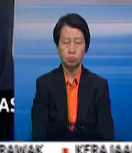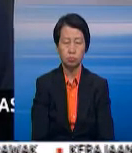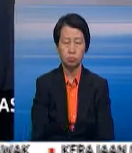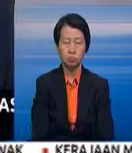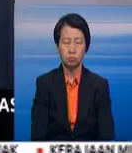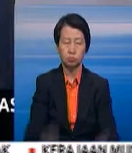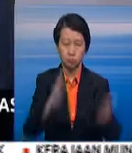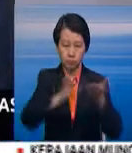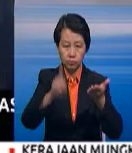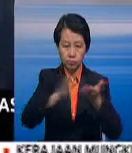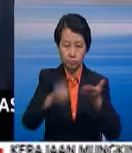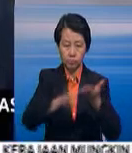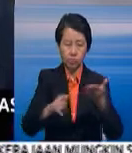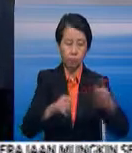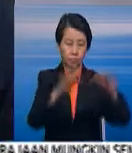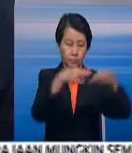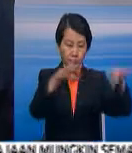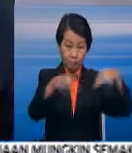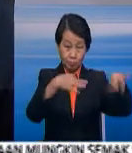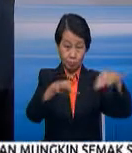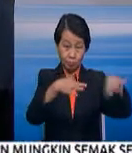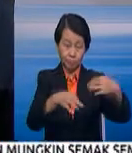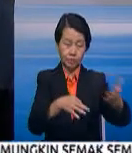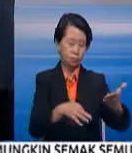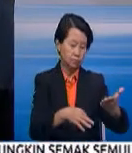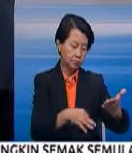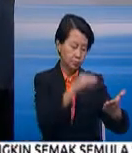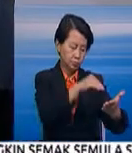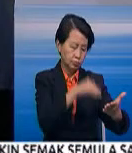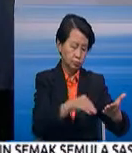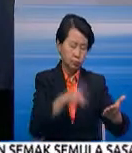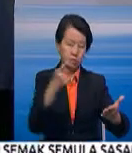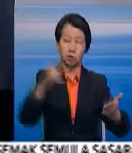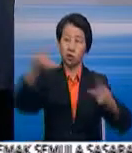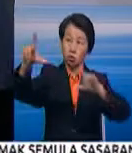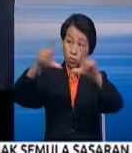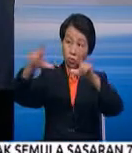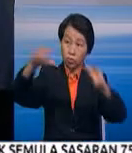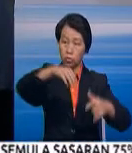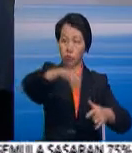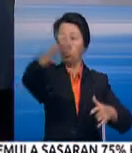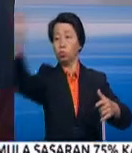Hasil daripada pemeriksaan api ke atas dan kontainer tersebut didapati